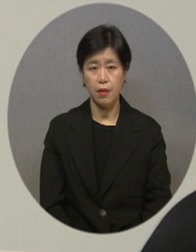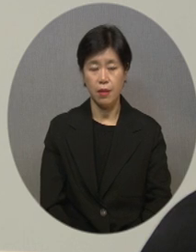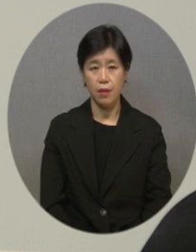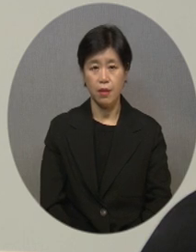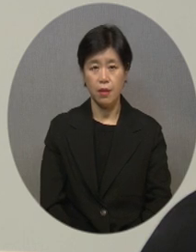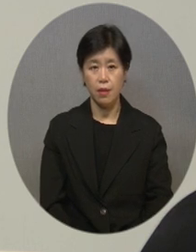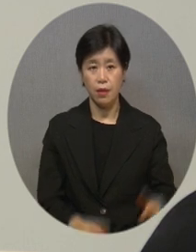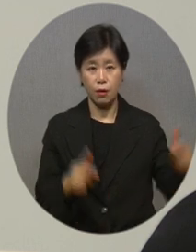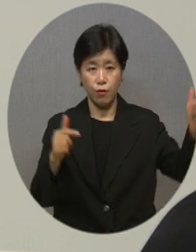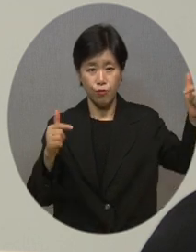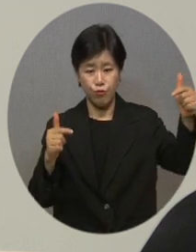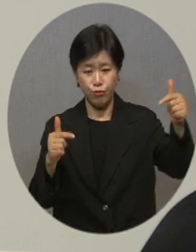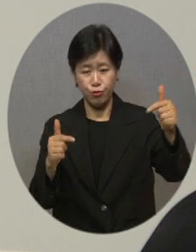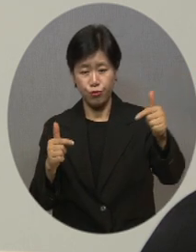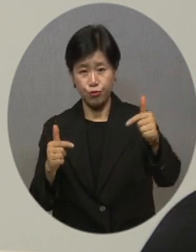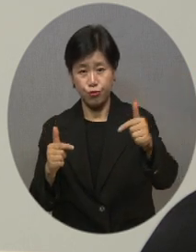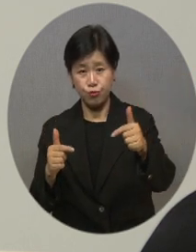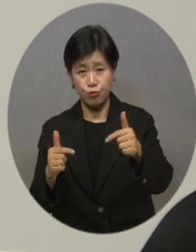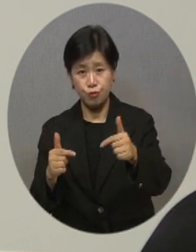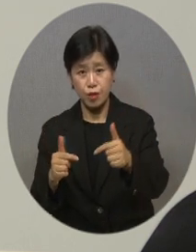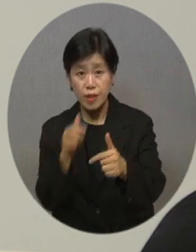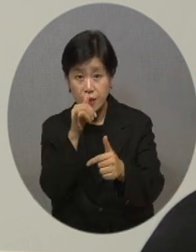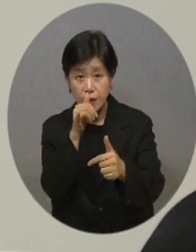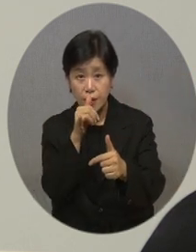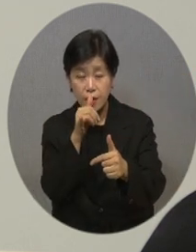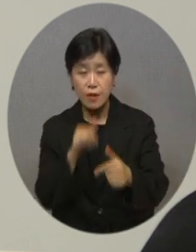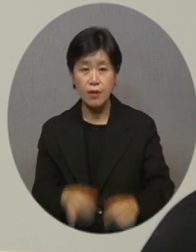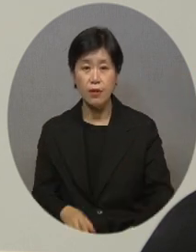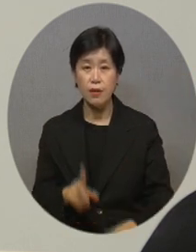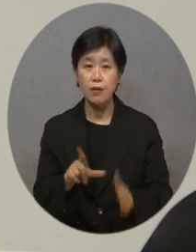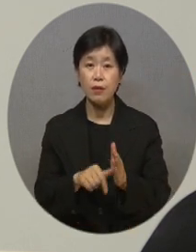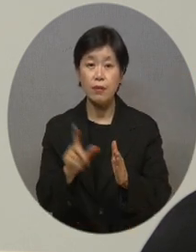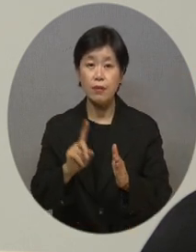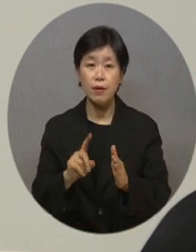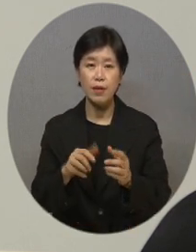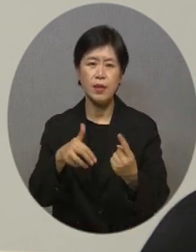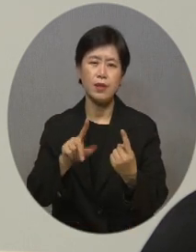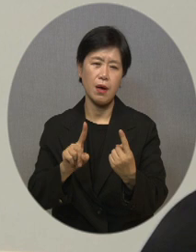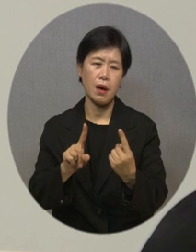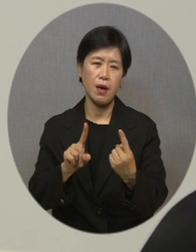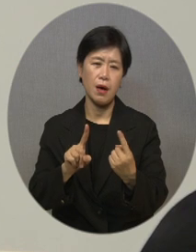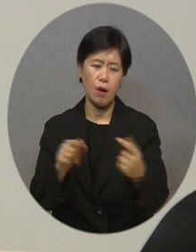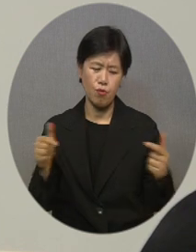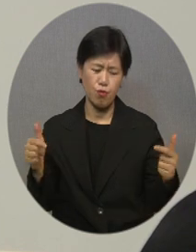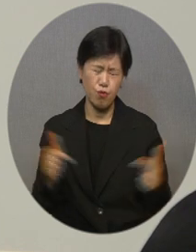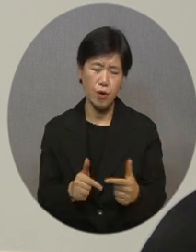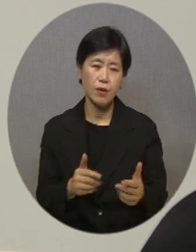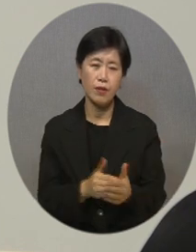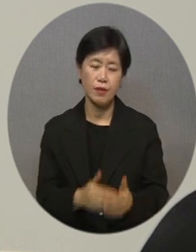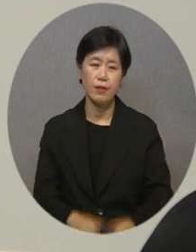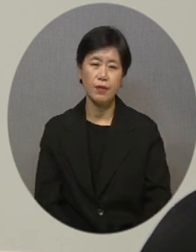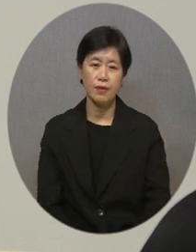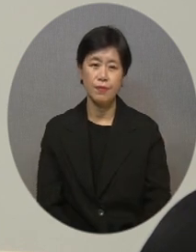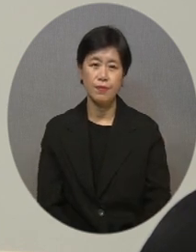있었고요. 이때 한번 쭉 떨어져가지고 이때가 저기 1차 절벽이 있었습니다. 80만 명에서